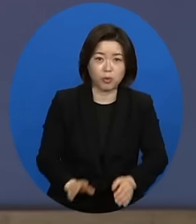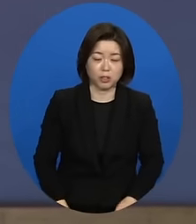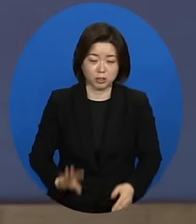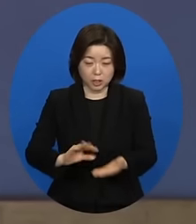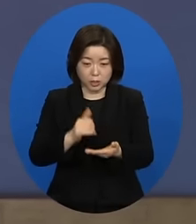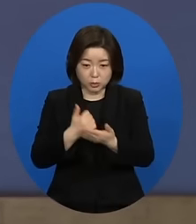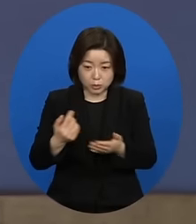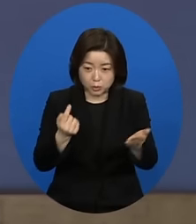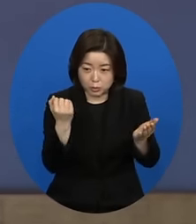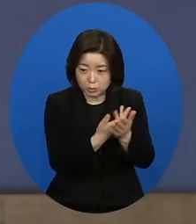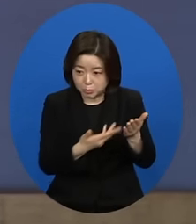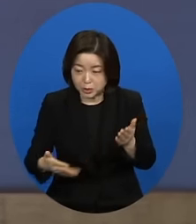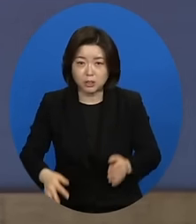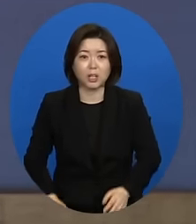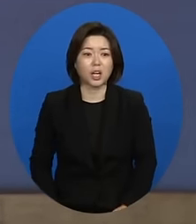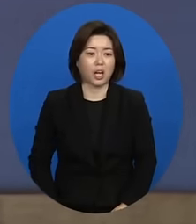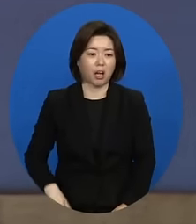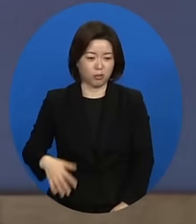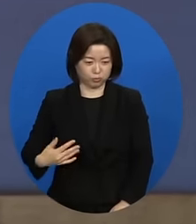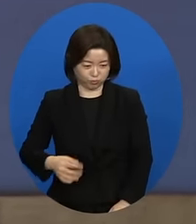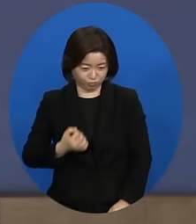그리스도의 피요. 잘한다.